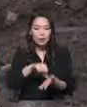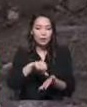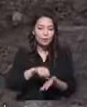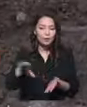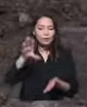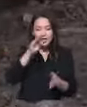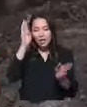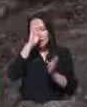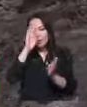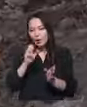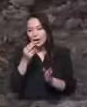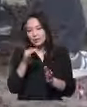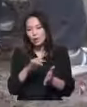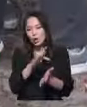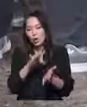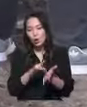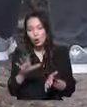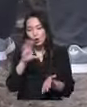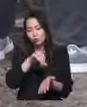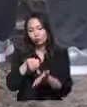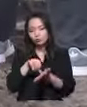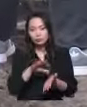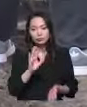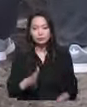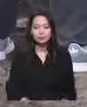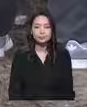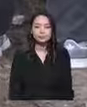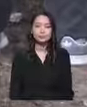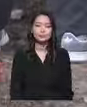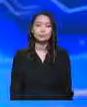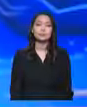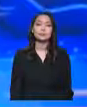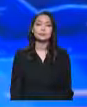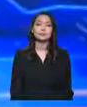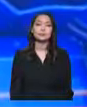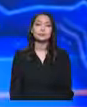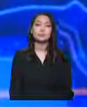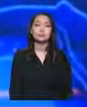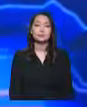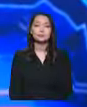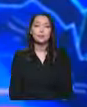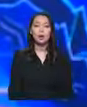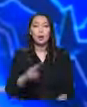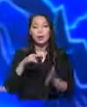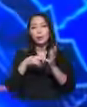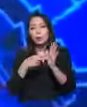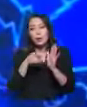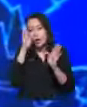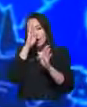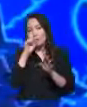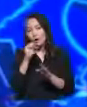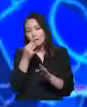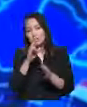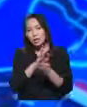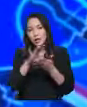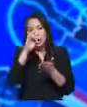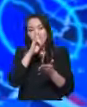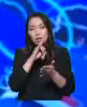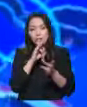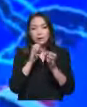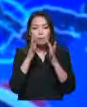экологических акциях города. Дана Ермак, Олег Федоров, Астана Таймс. В рамках экологической акции «Тазак Казахстан»